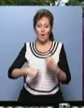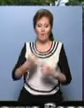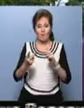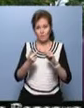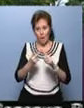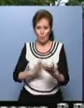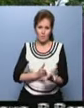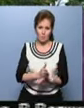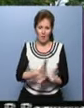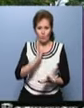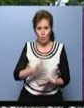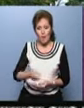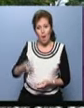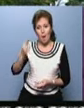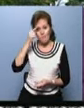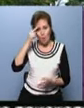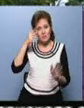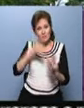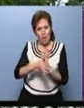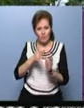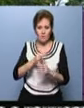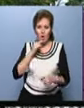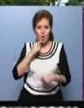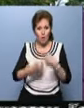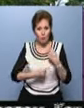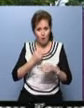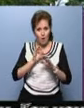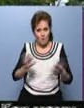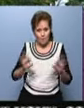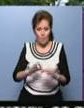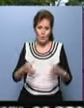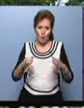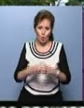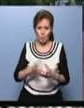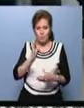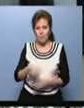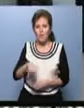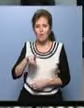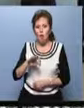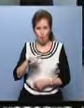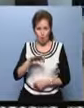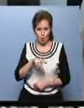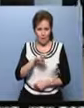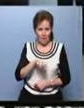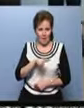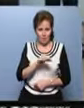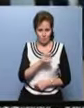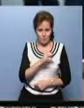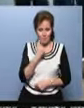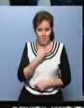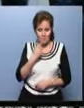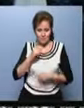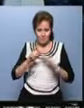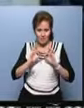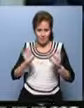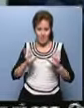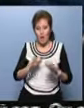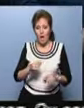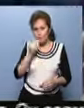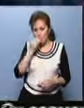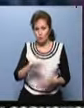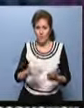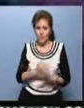будет познавательно-речевое. Обязательно, так как группа у нас будет и логопедическая. Качество нового сада в Воткинске оценила самая